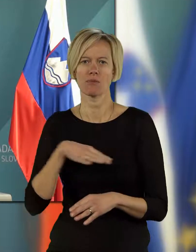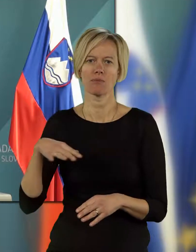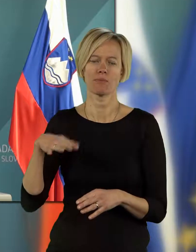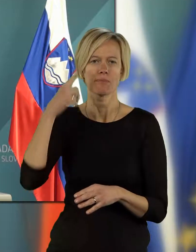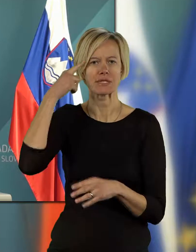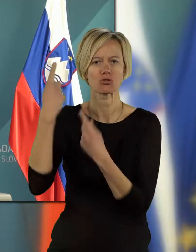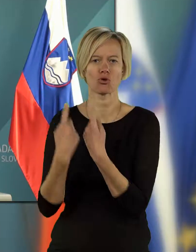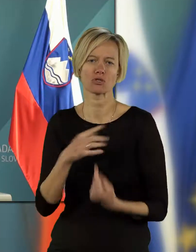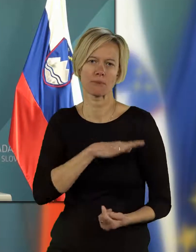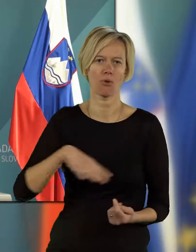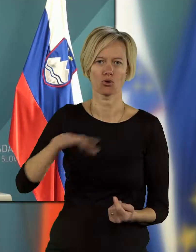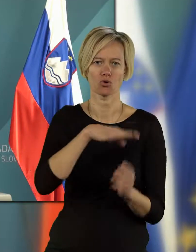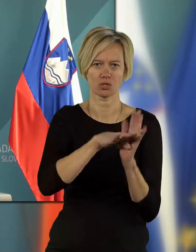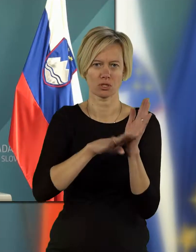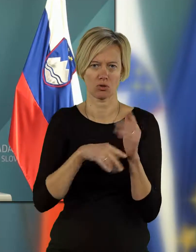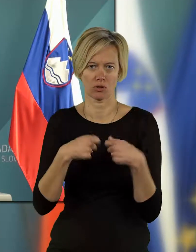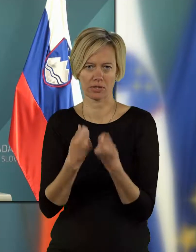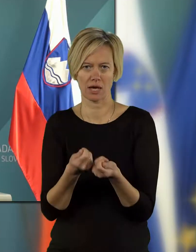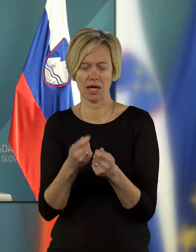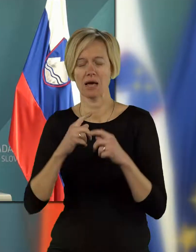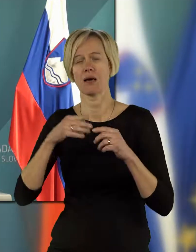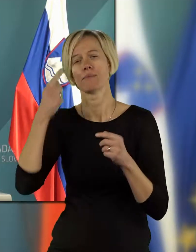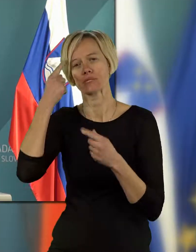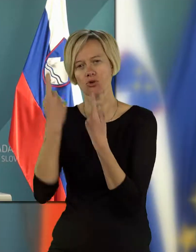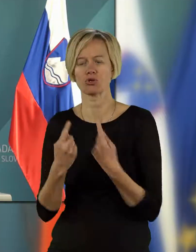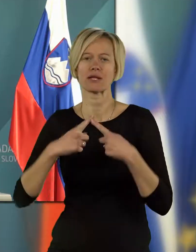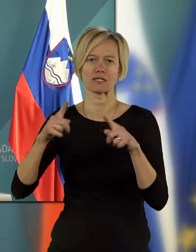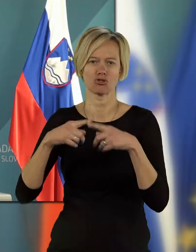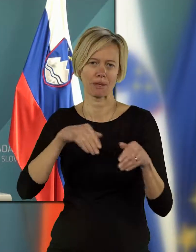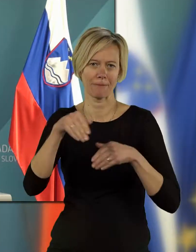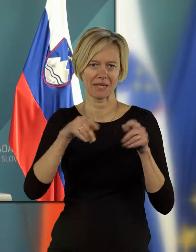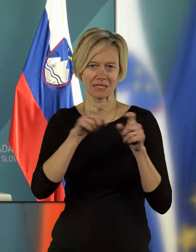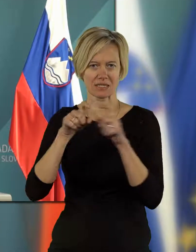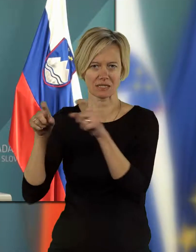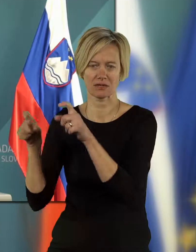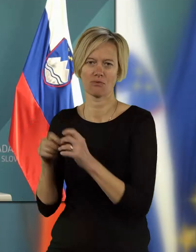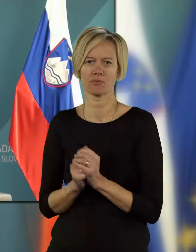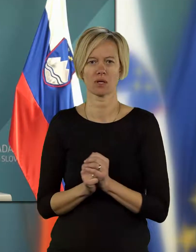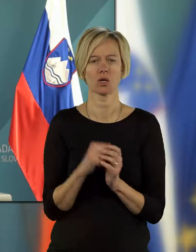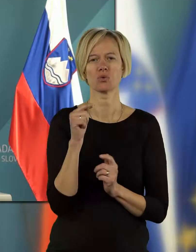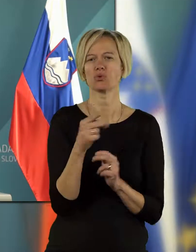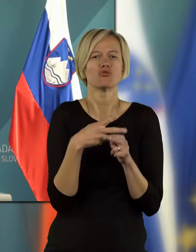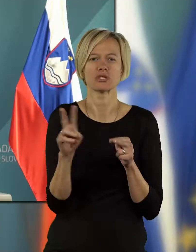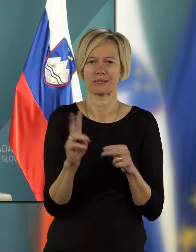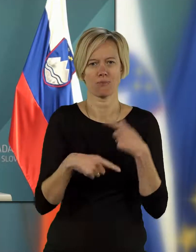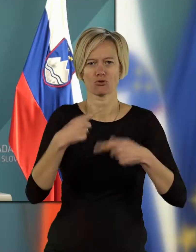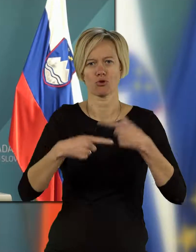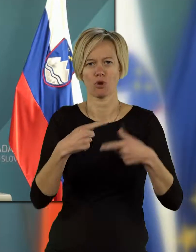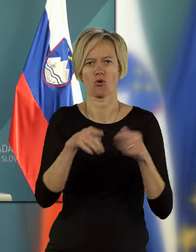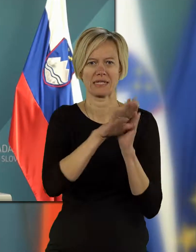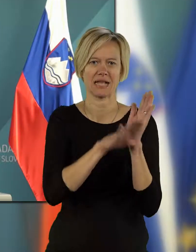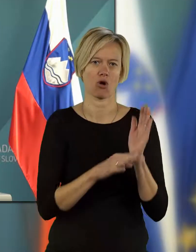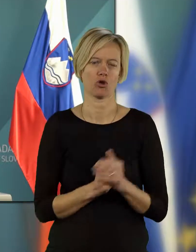pristojnosti področne zakonodaje, v pristojnosti različnih ministrstev, to je čisti